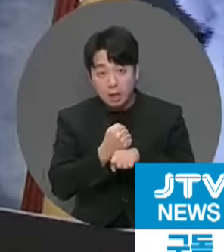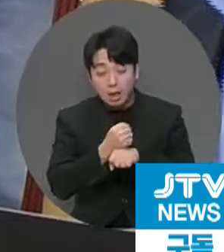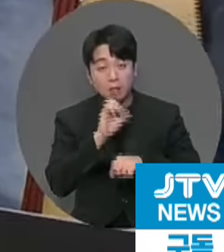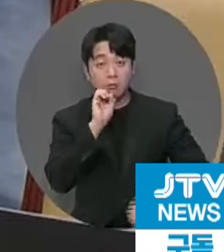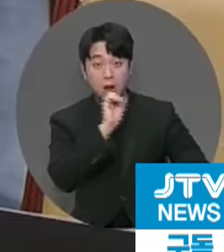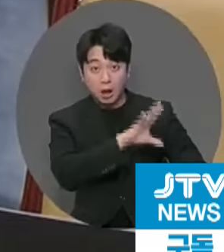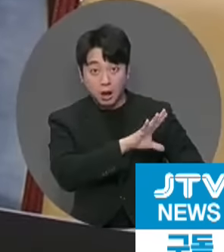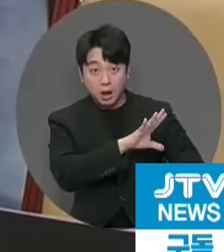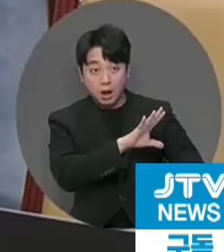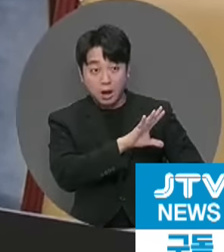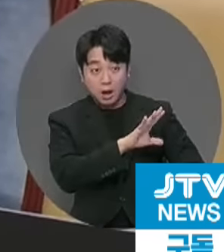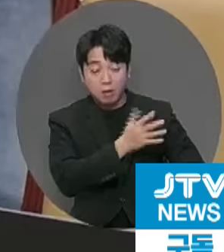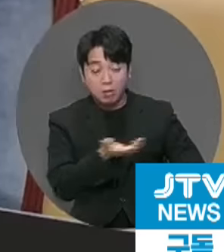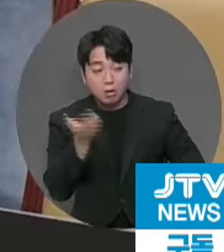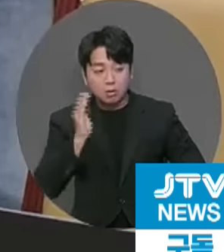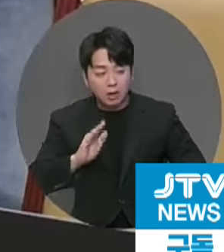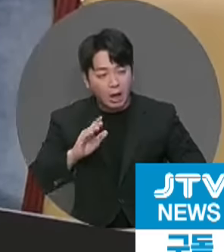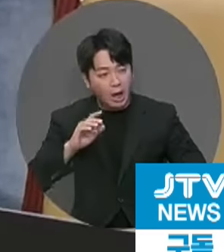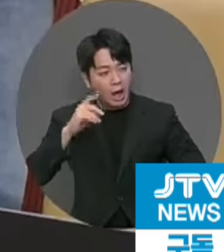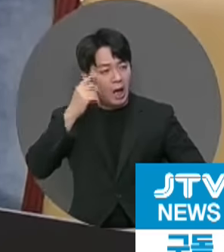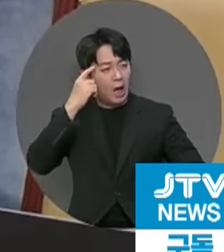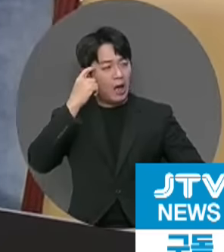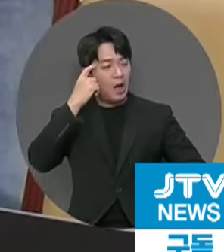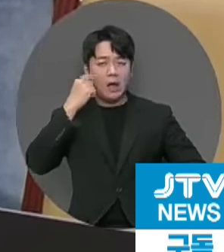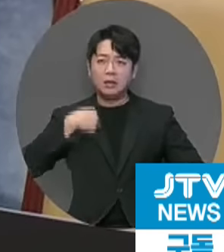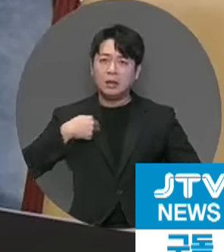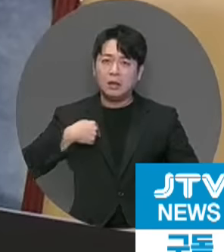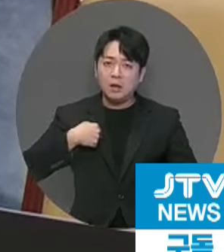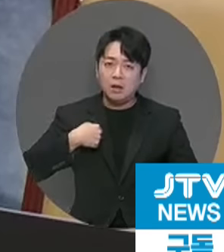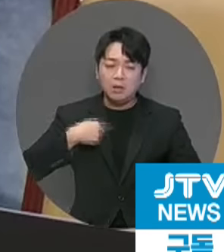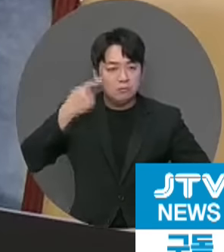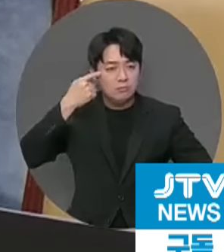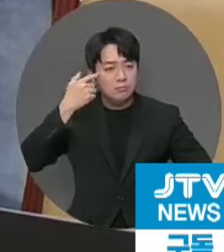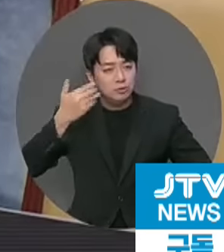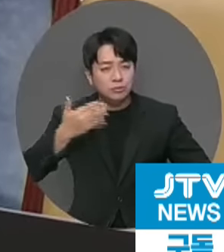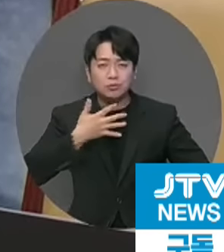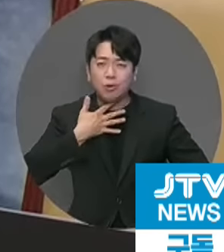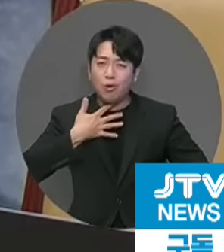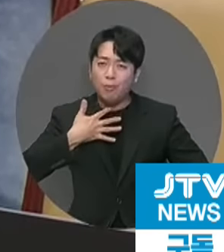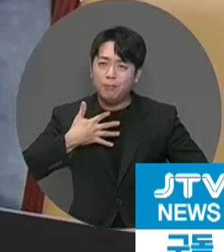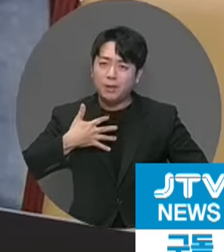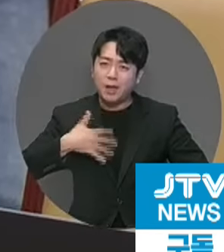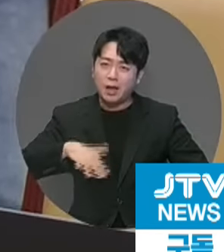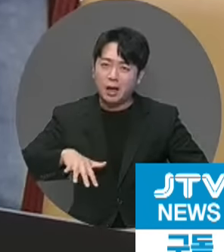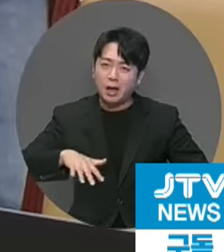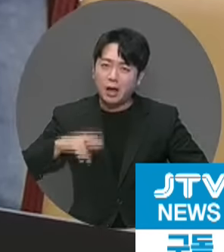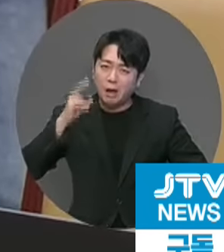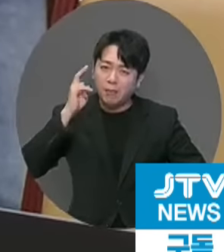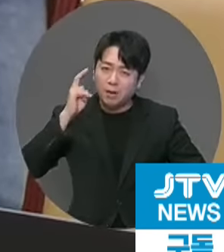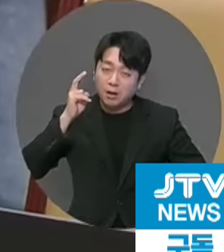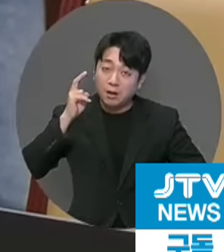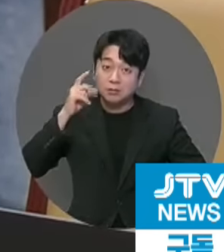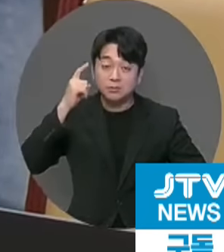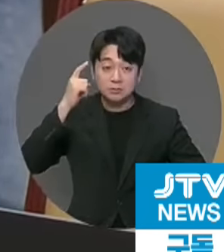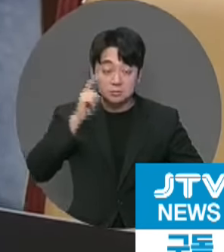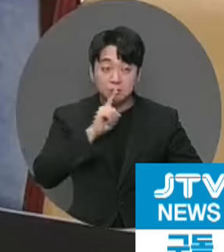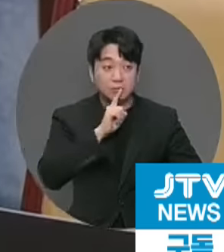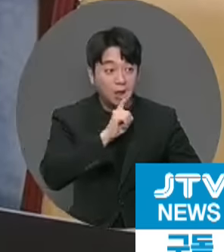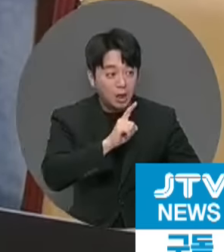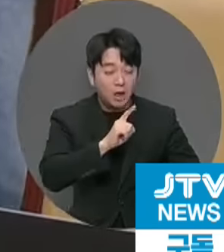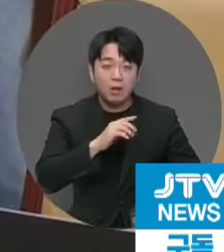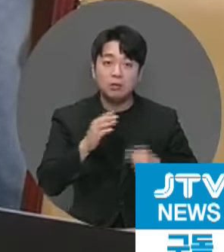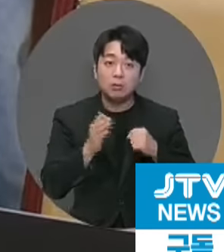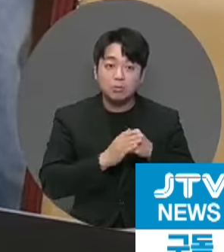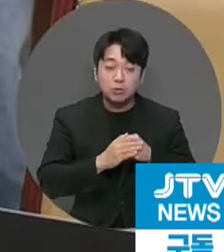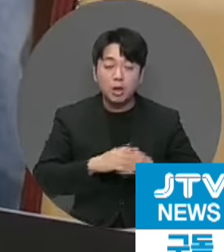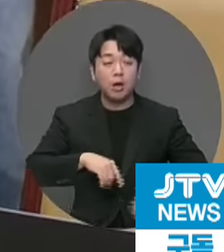생각해보니까 그런 얘기가 아니었습니다라고 정리하면 본인이 최초했던 얘기를 그냥 걷어들이면서 본인이 주장했던